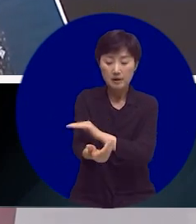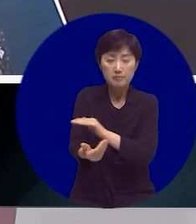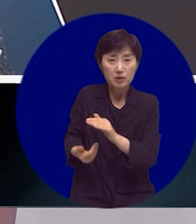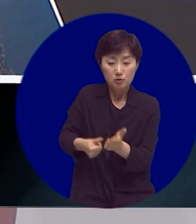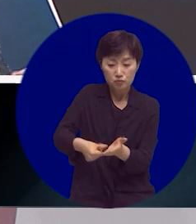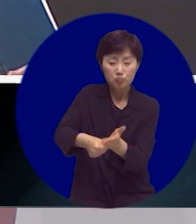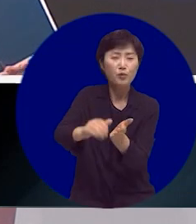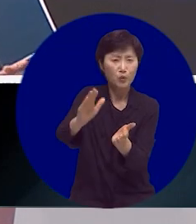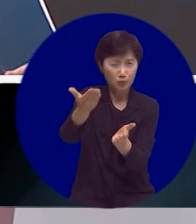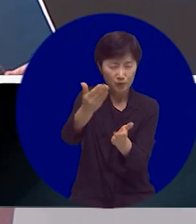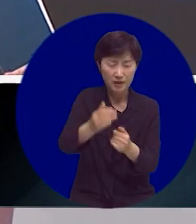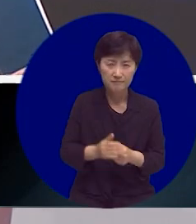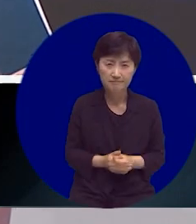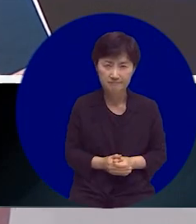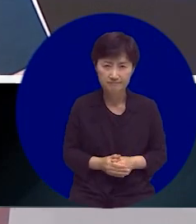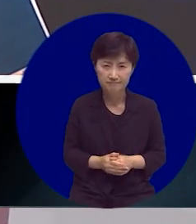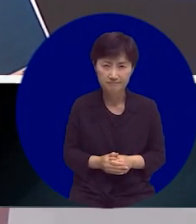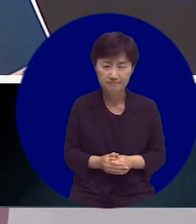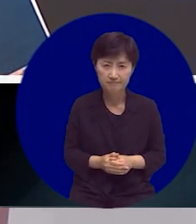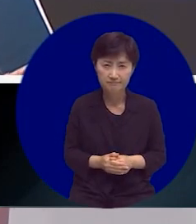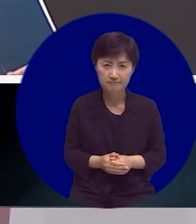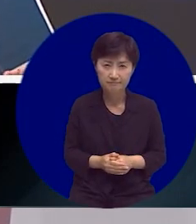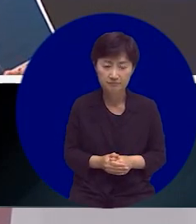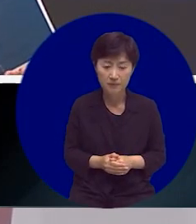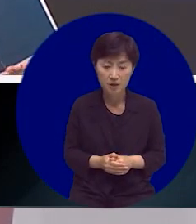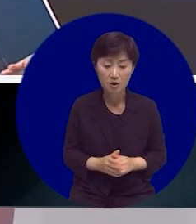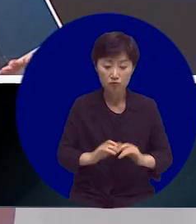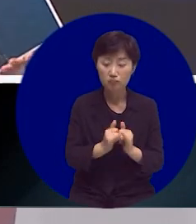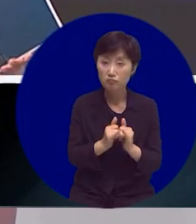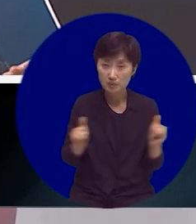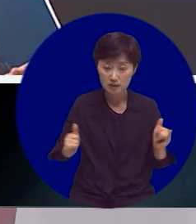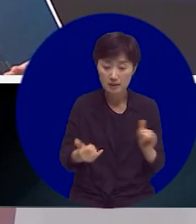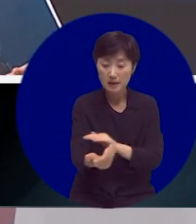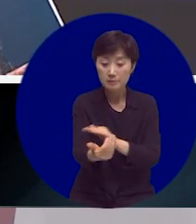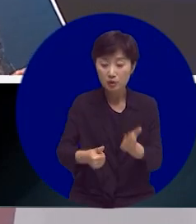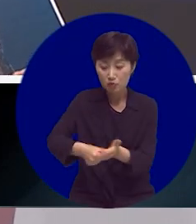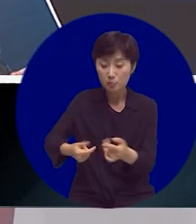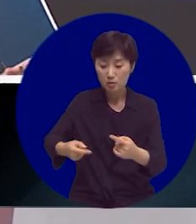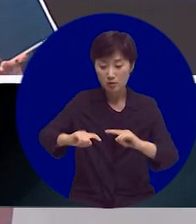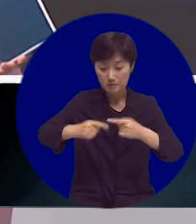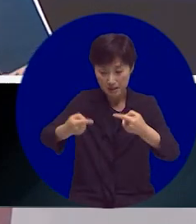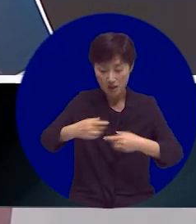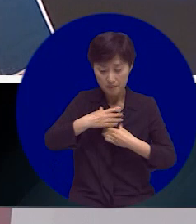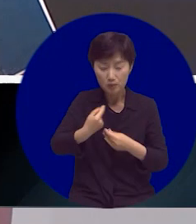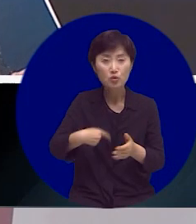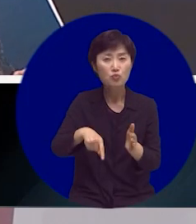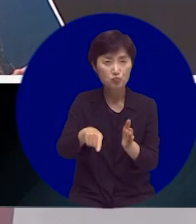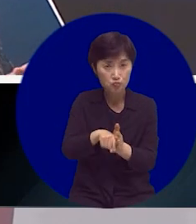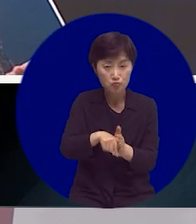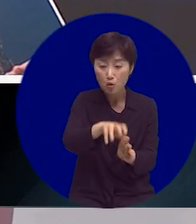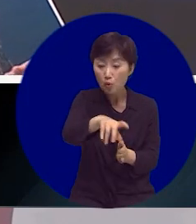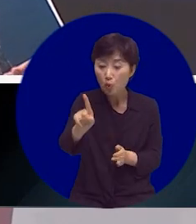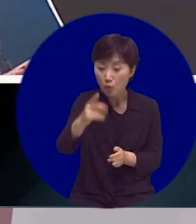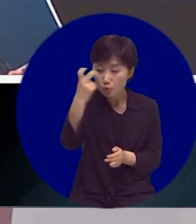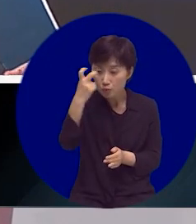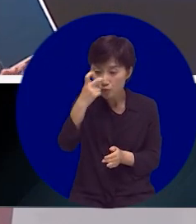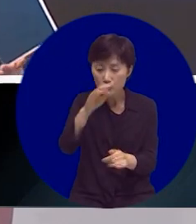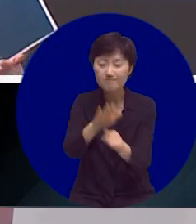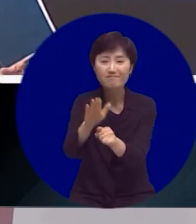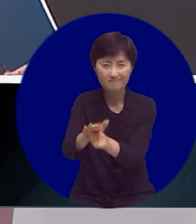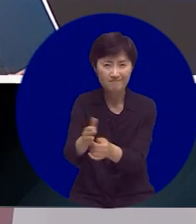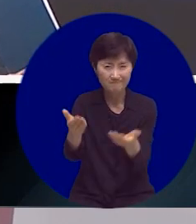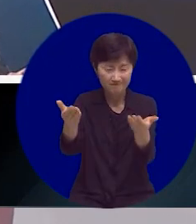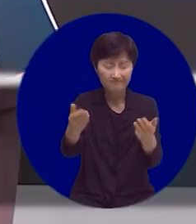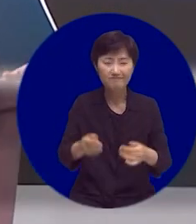사전투표가 진행됩니다. 중앙선거관리위원회는 유권자의 사전투표 편의를 위해 사전투표소 찾기 서비스를 제공합니다. 관련